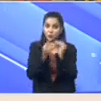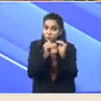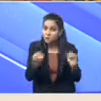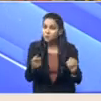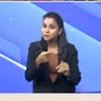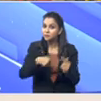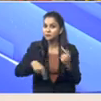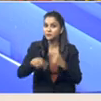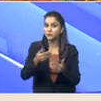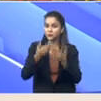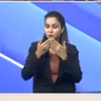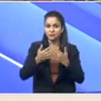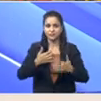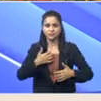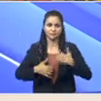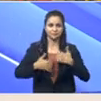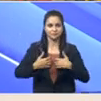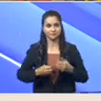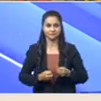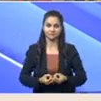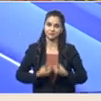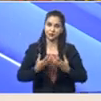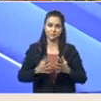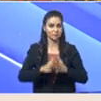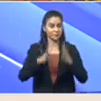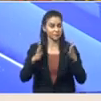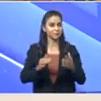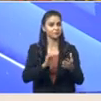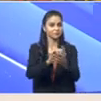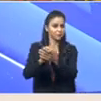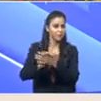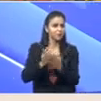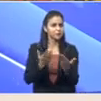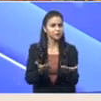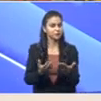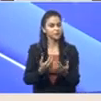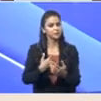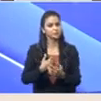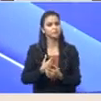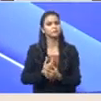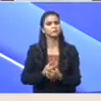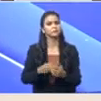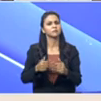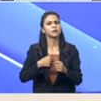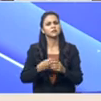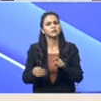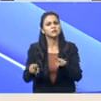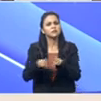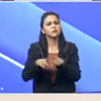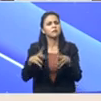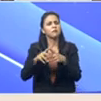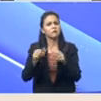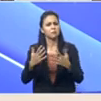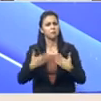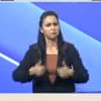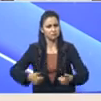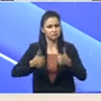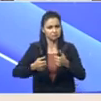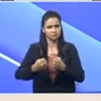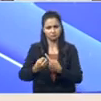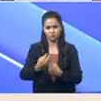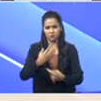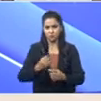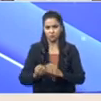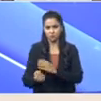को मजा भी आ रहा है। साथियों, मैं वेलनेस की ये ऊर्जा हर जगह देख रहा